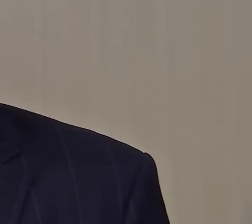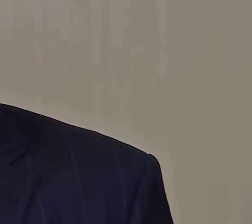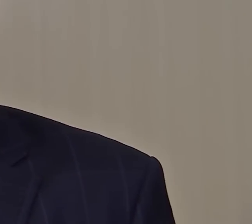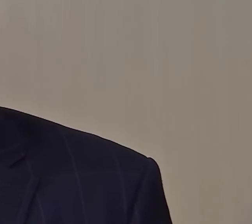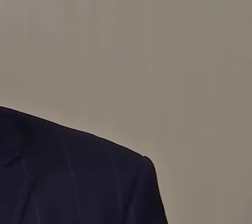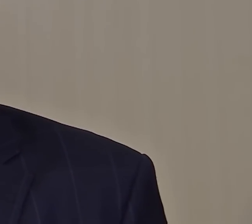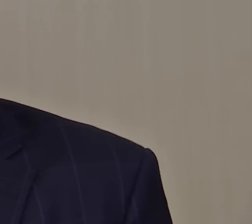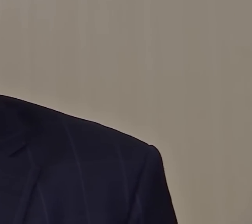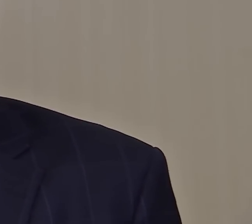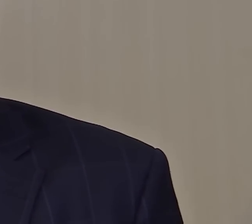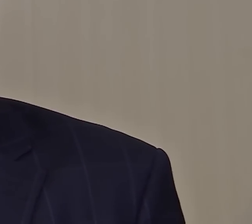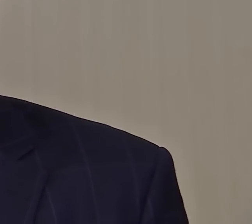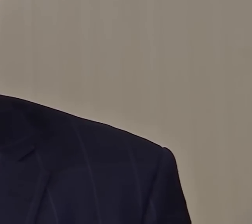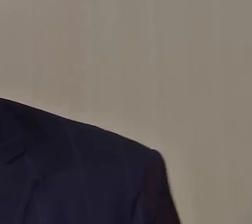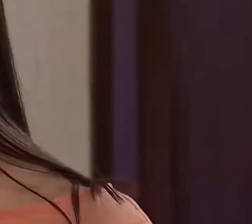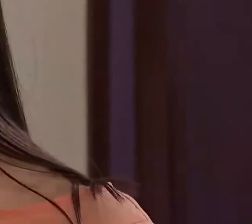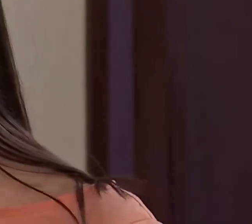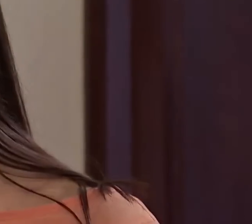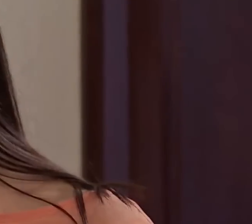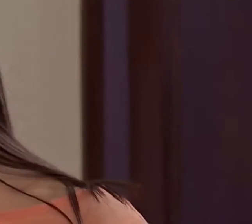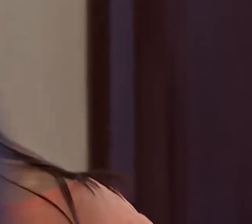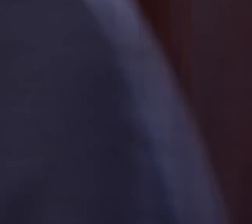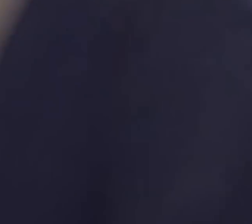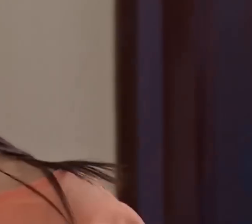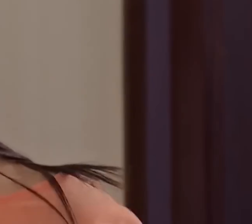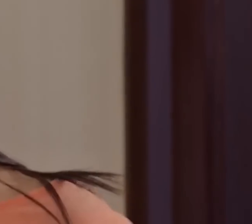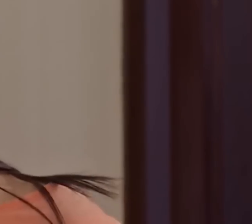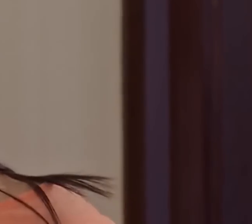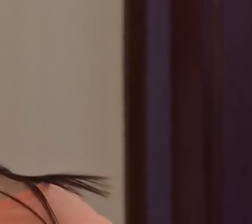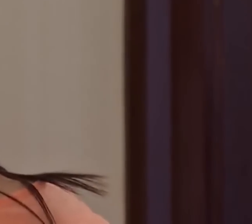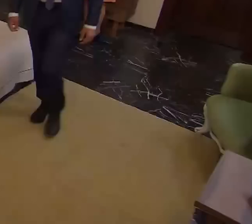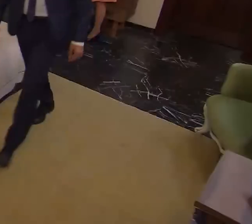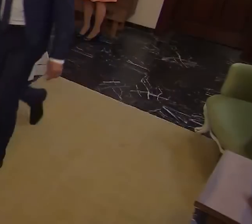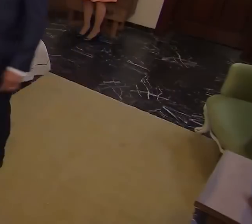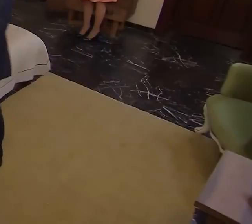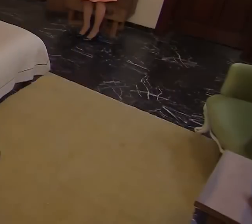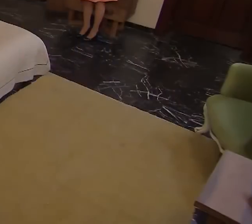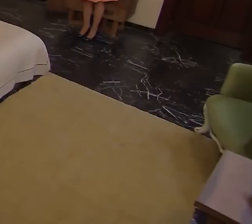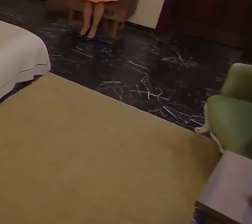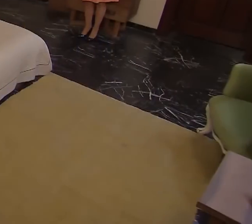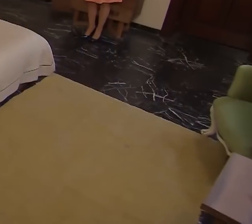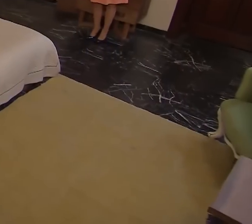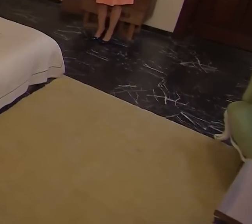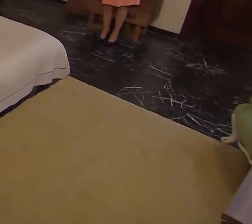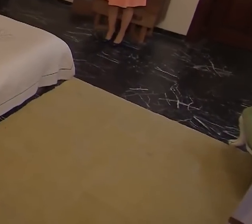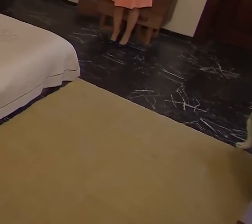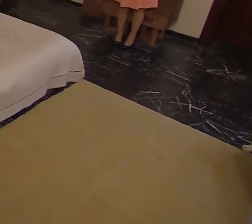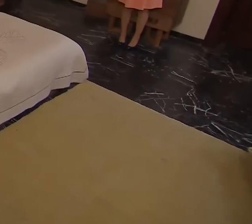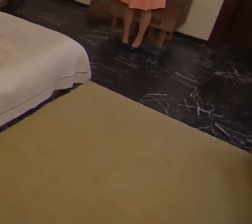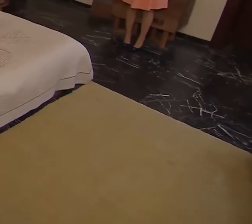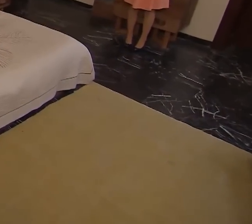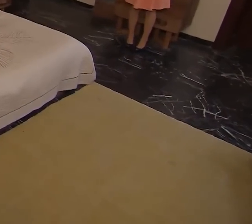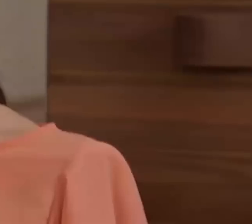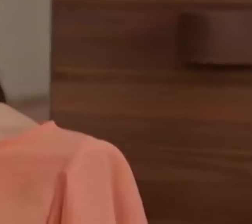Zehra iri iri gözlerle Ömer'e bakıyor. Ömer sıkılgan bekliyor. Yürüdü. Zehra arkasından bakıyor. Ömer banyo